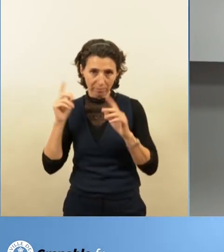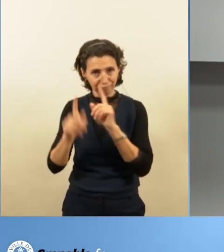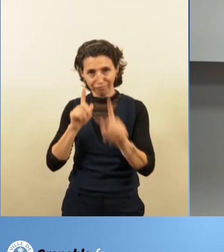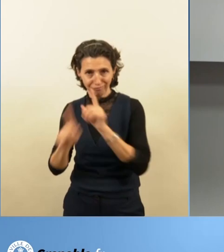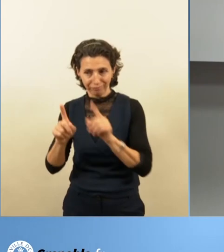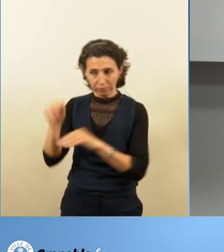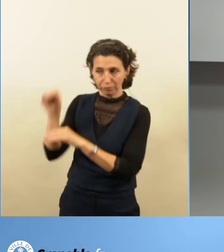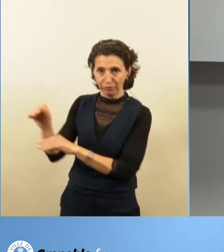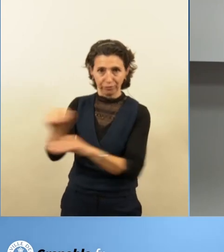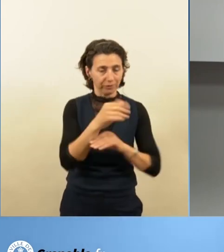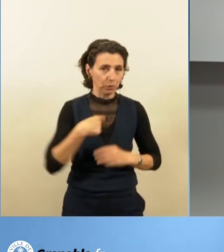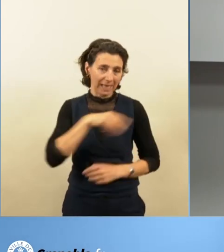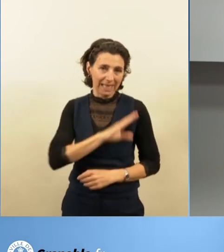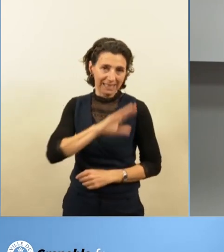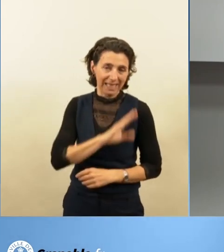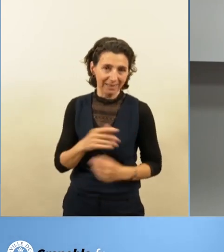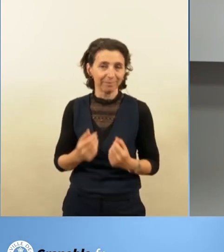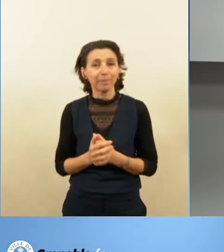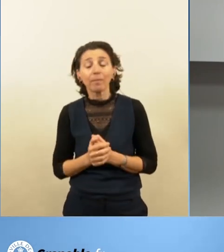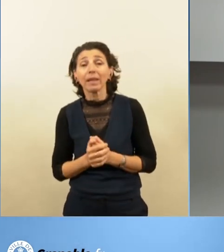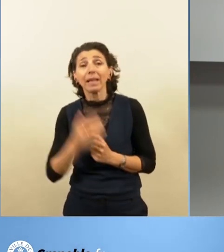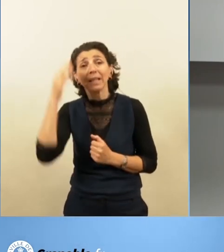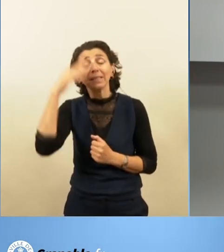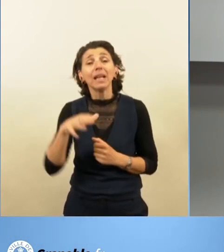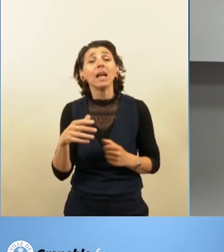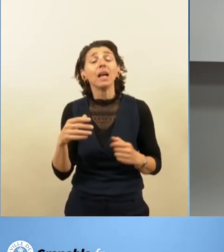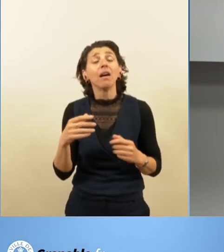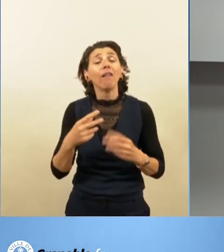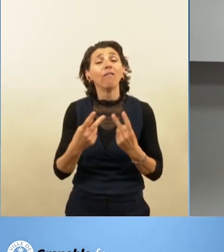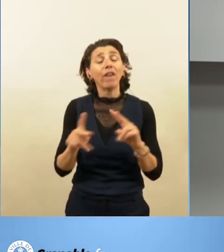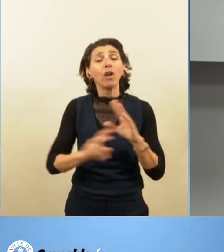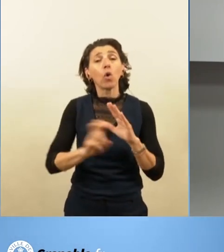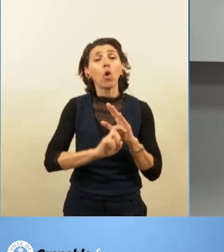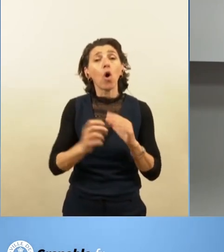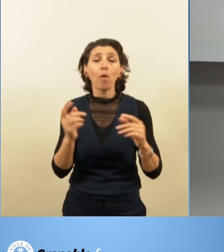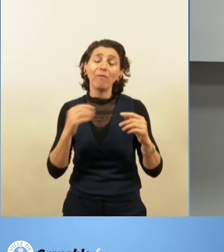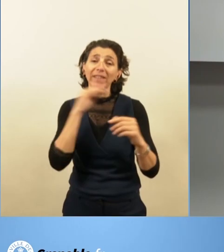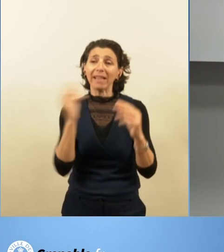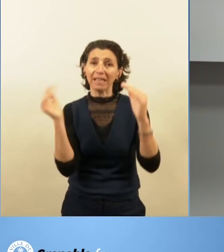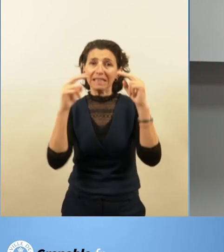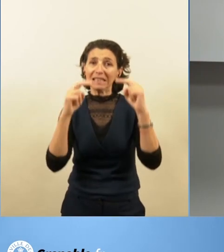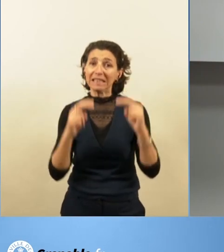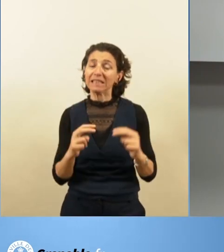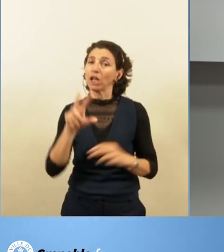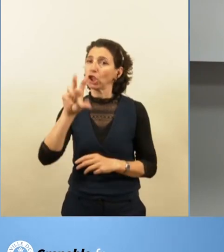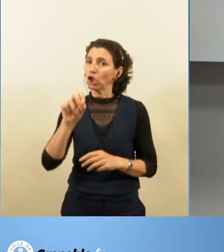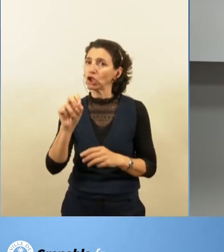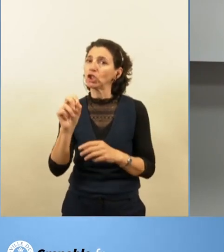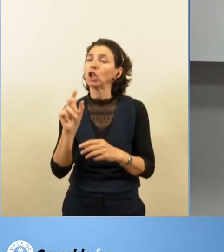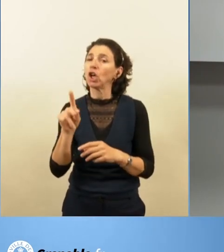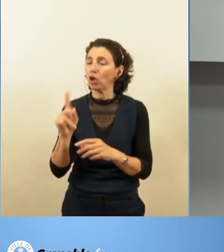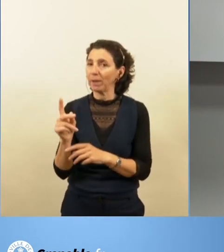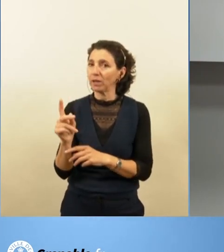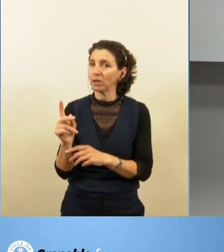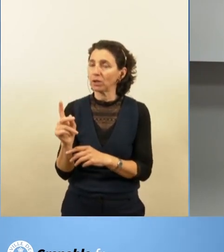véhicule je rappelle qu'à Grenoble le passage à 30 km/h a fait baisser nettement le nombre de blessés d'ailleurs l'essentiel des